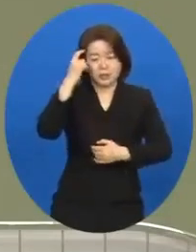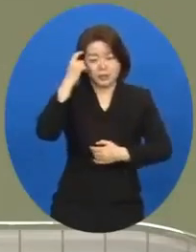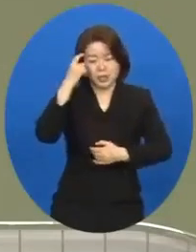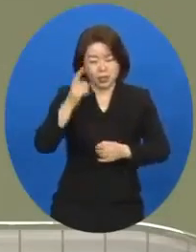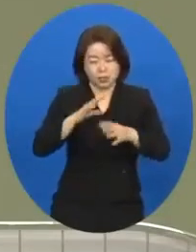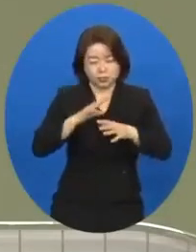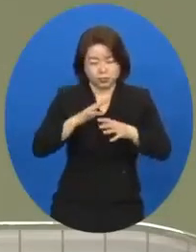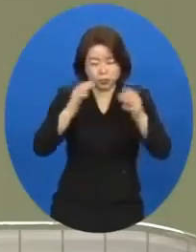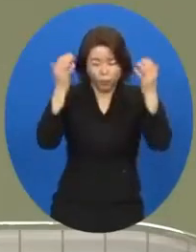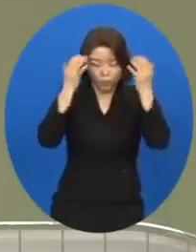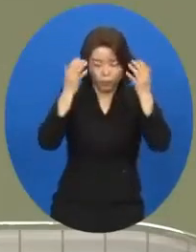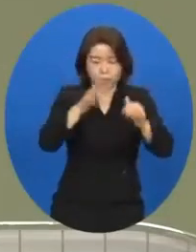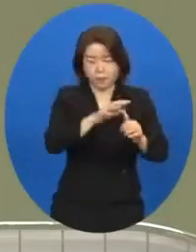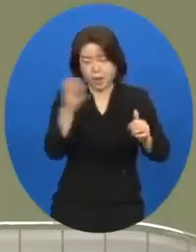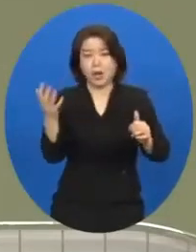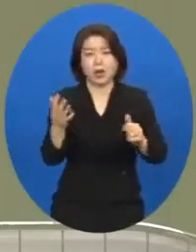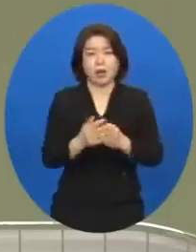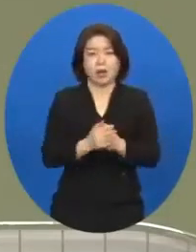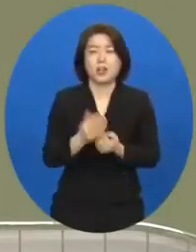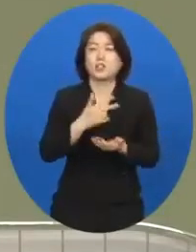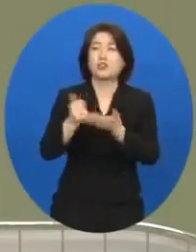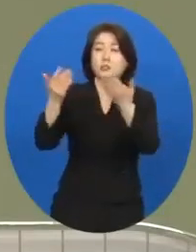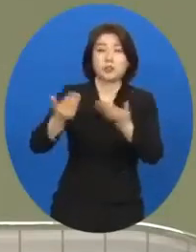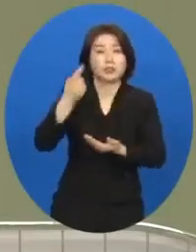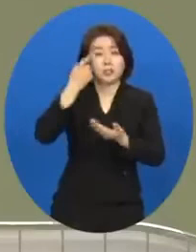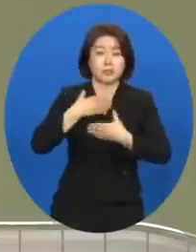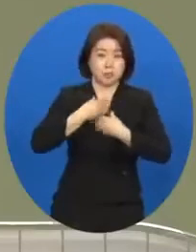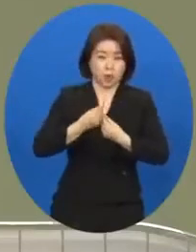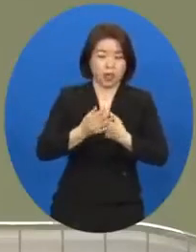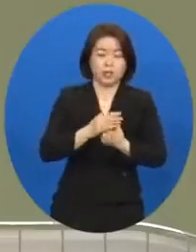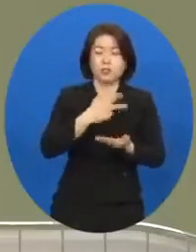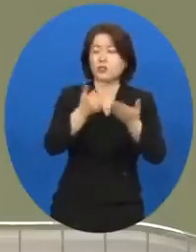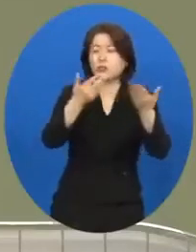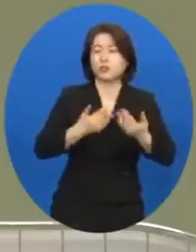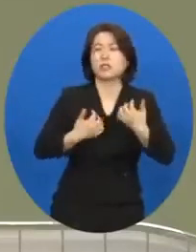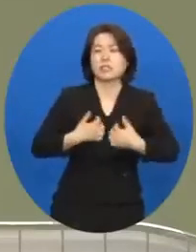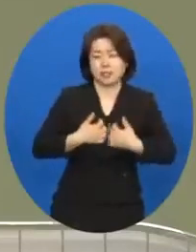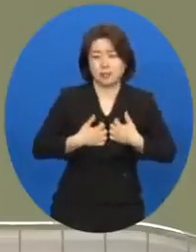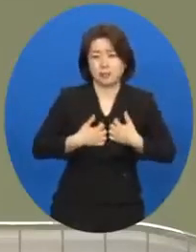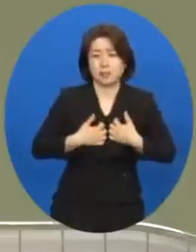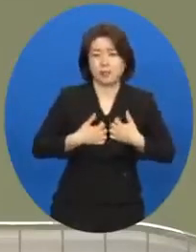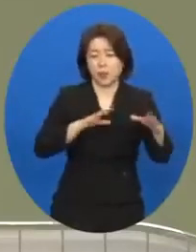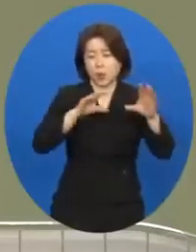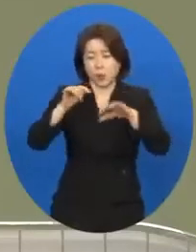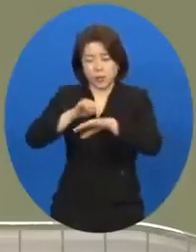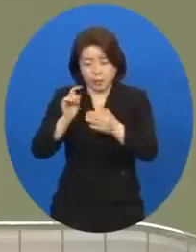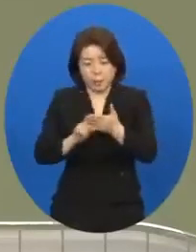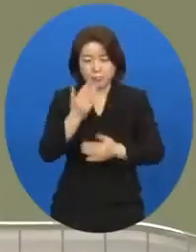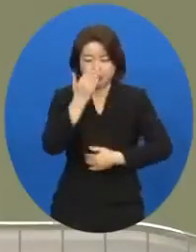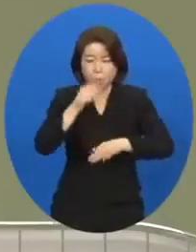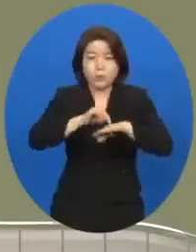있었어요. 주님이 주시는 평안, 주님이 주시는 기쁨, 온유한 마음, 겸손한